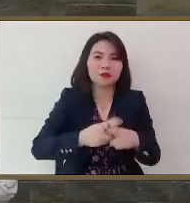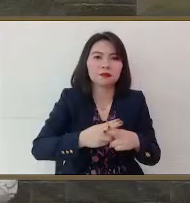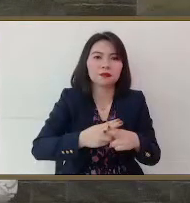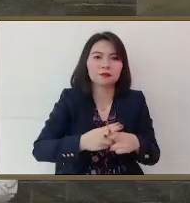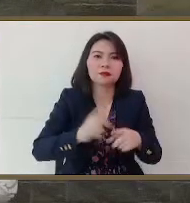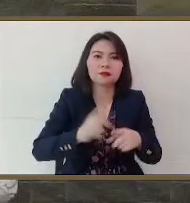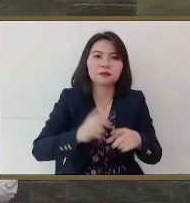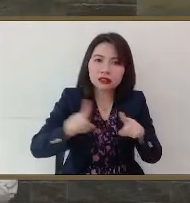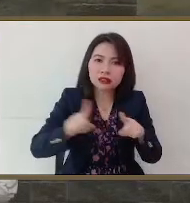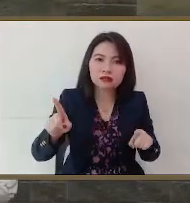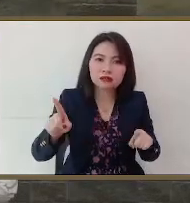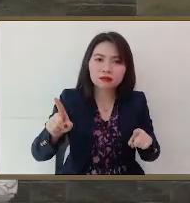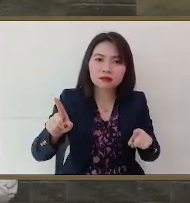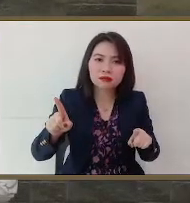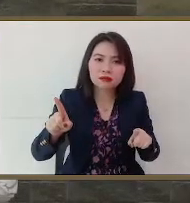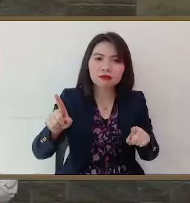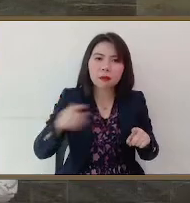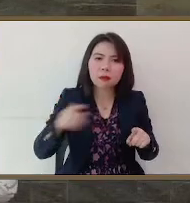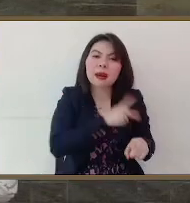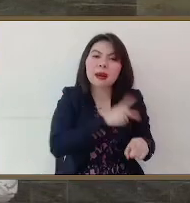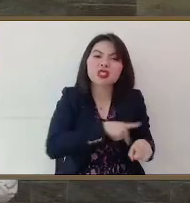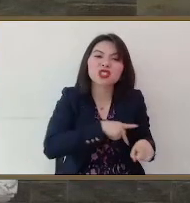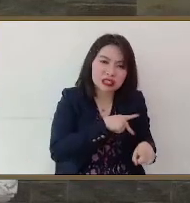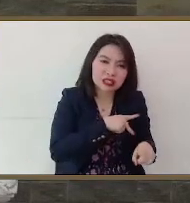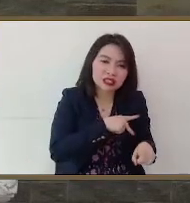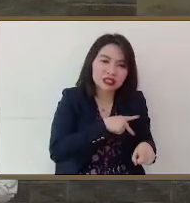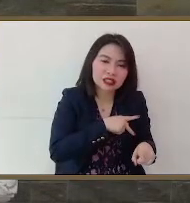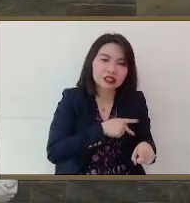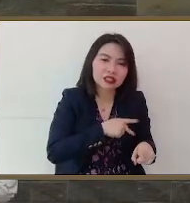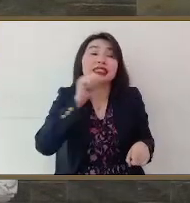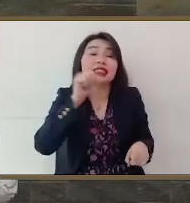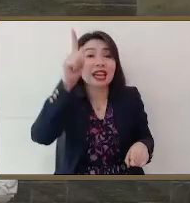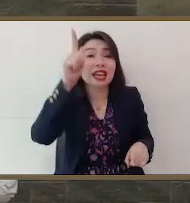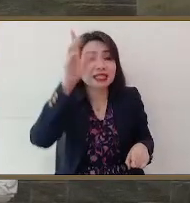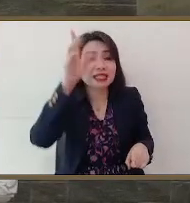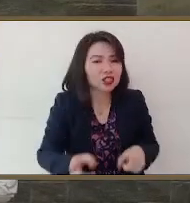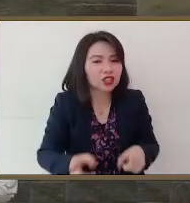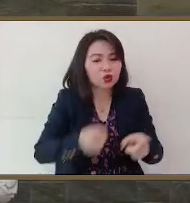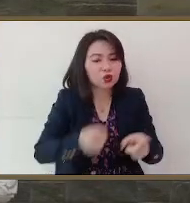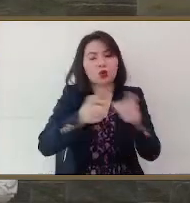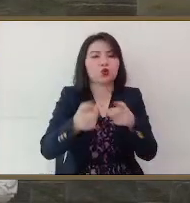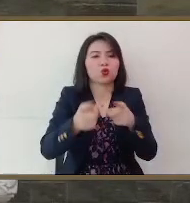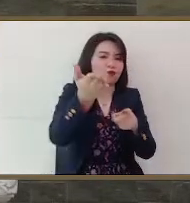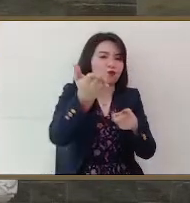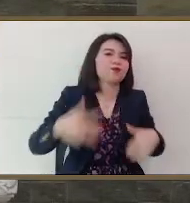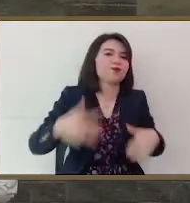mong, personally, alam mo na hindi ang Diyos ang nag-ooperate ng buhay mo.